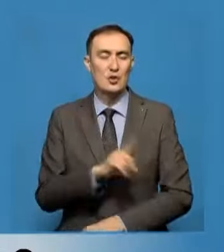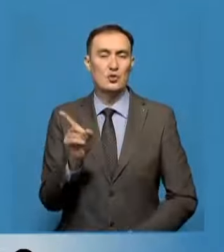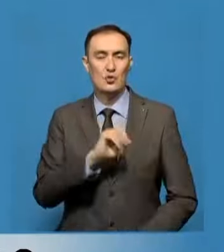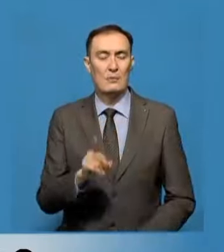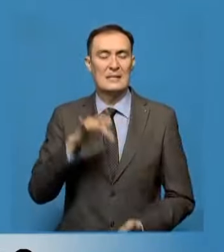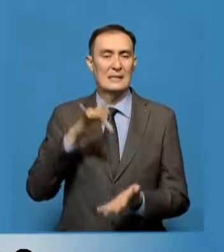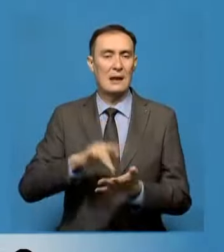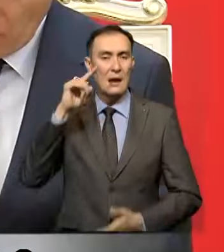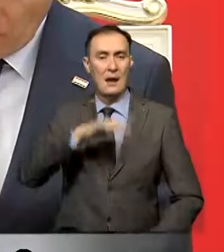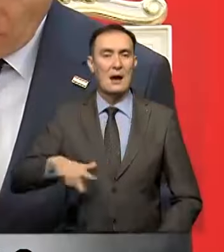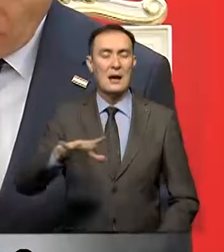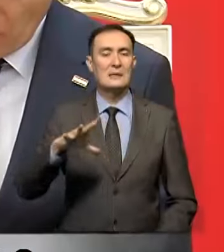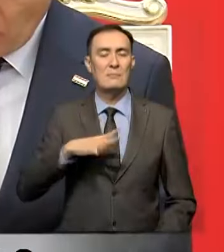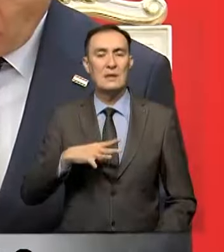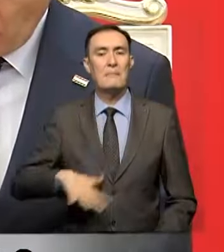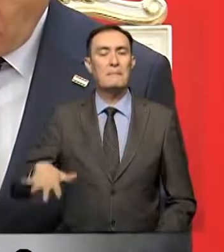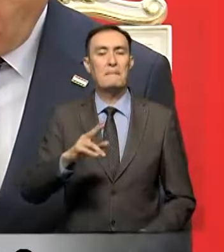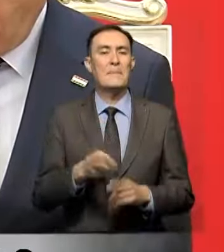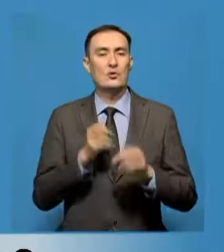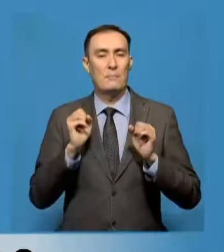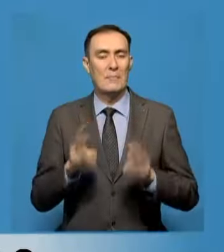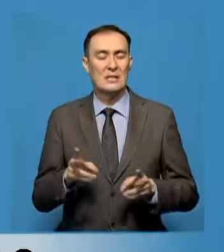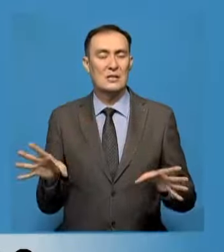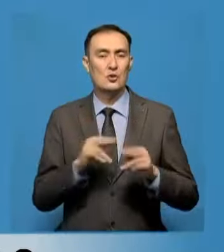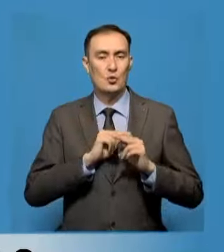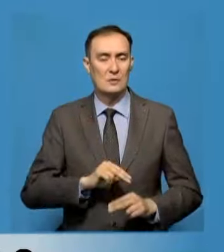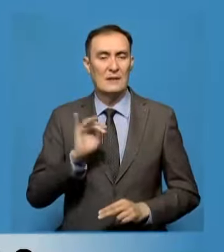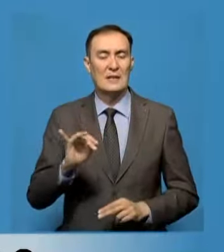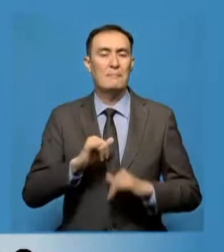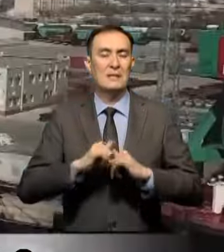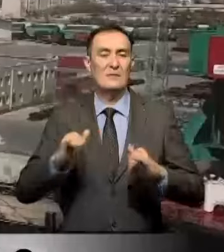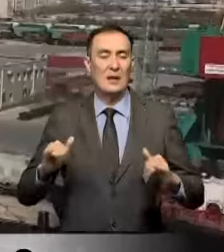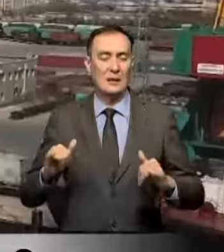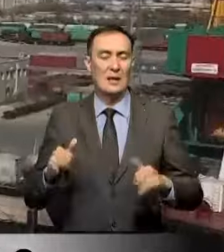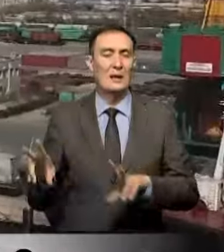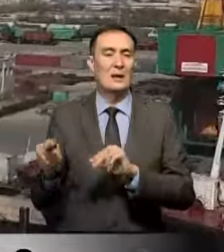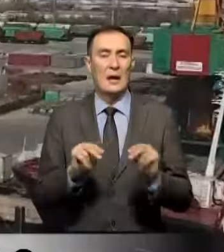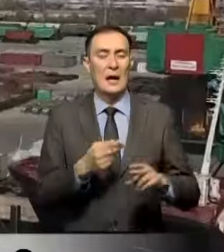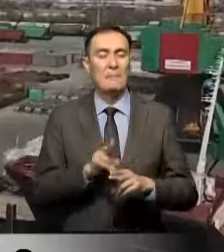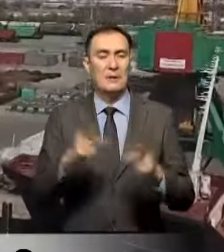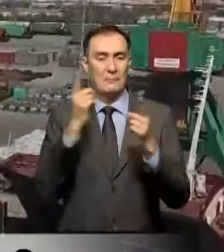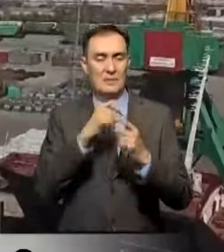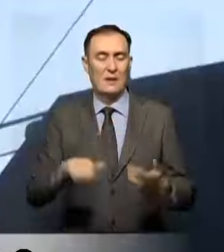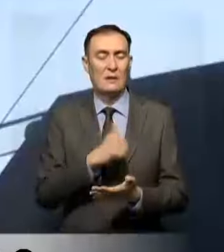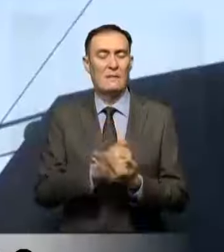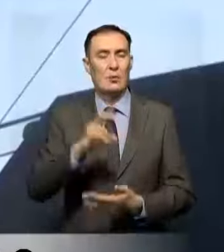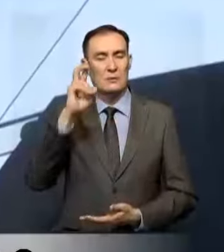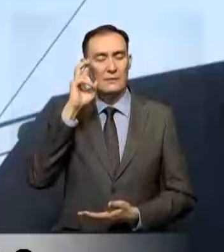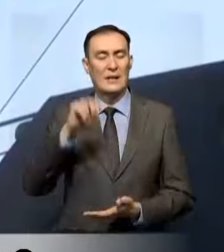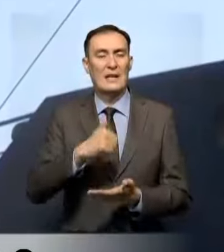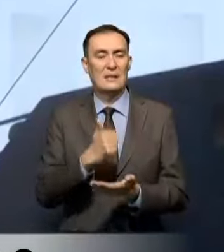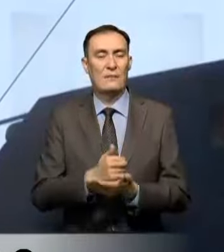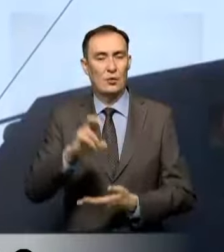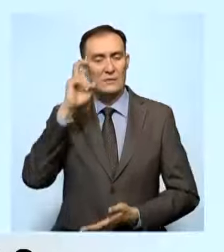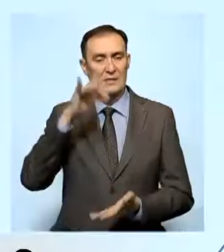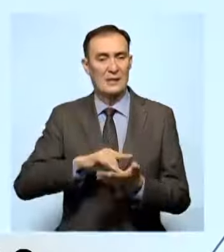чтобы Центральная Азия оставалась пространством безопасности, сотрудничества и процветания. Именно к этому призвал глава государства лидеров стран